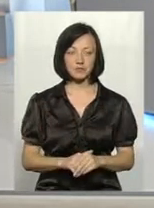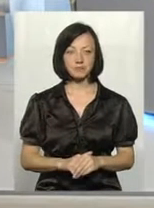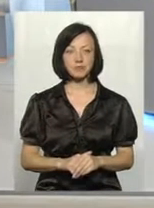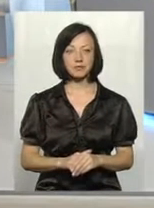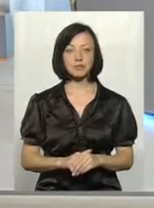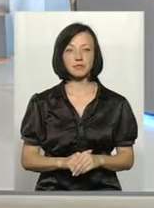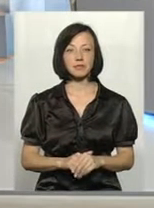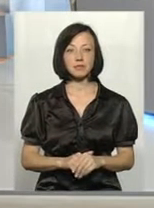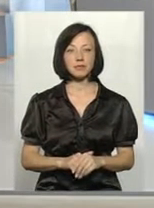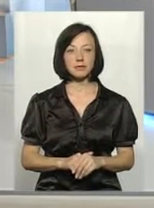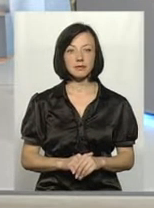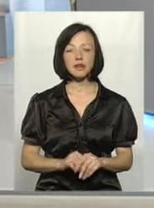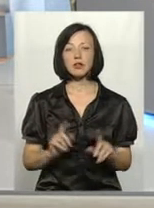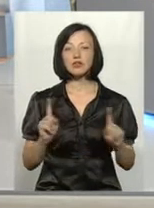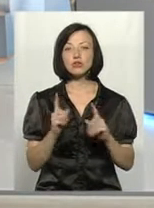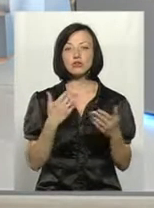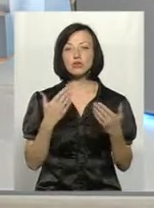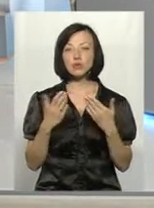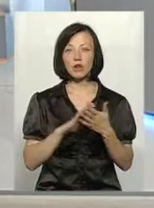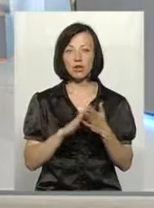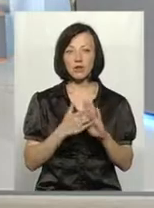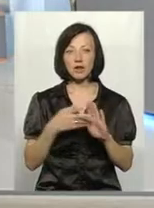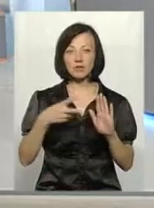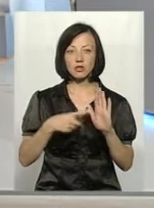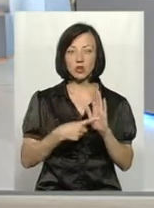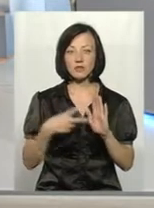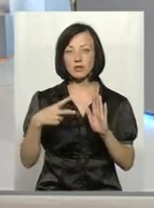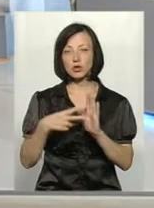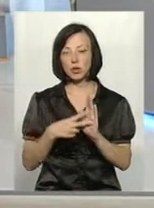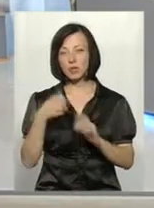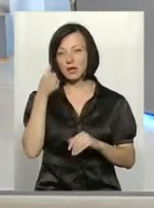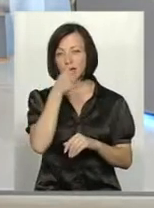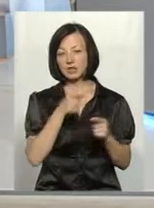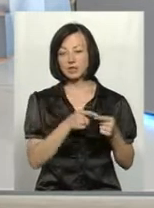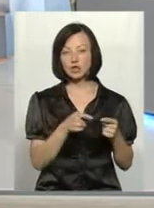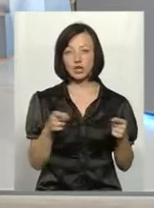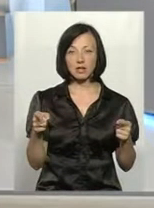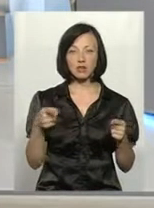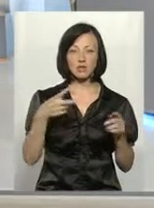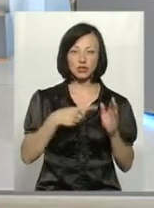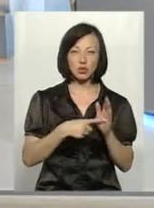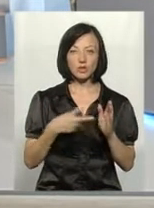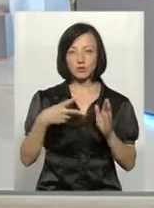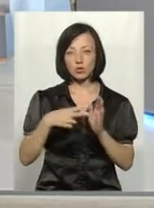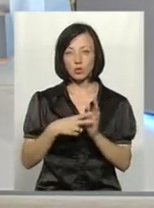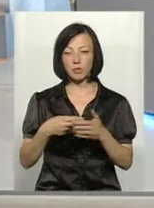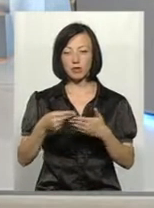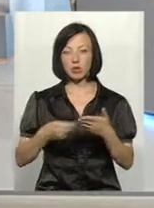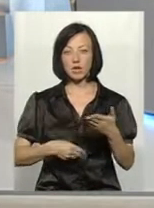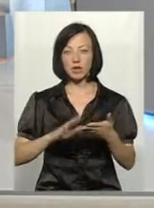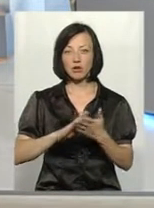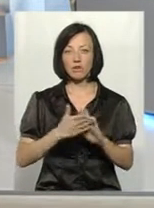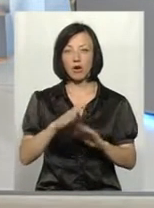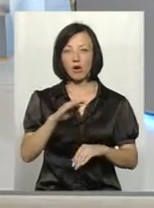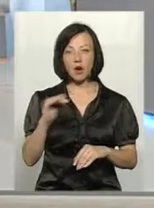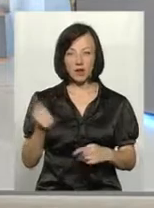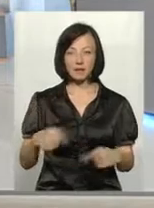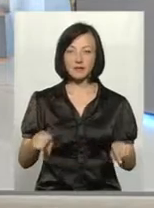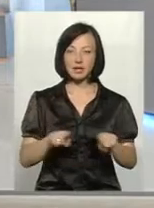Що стосується договорів, як ви кажете, 7-й, 6-й рік, ну, за цей час, 6-й, 7-й рік заключалися договори оренди, напевно, що